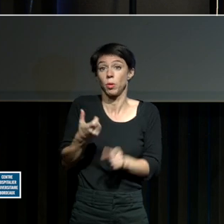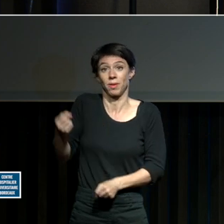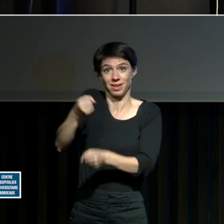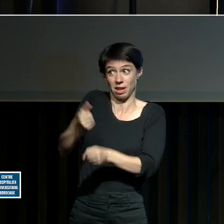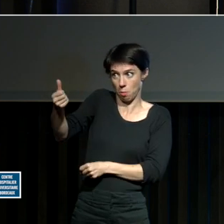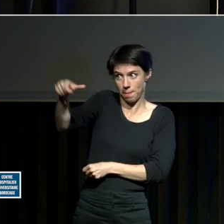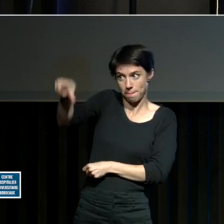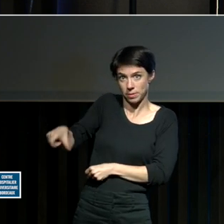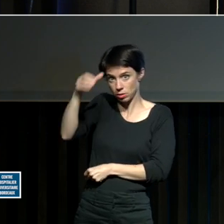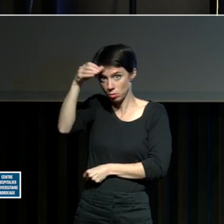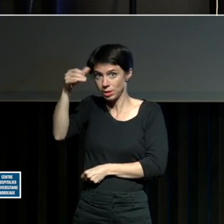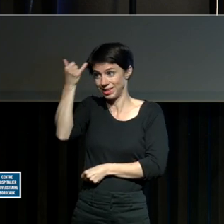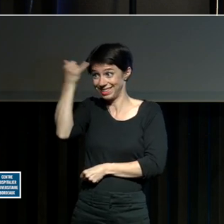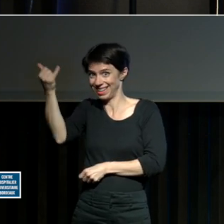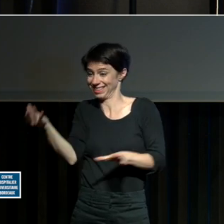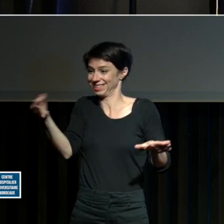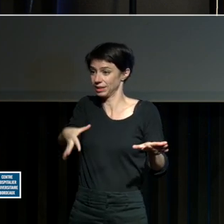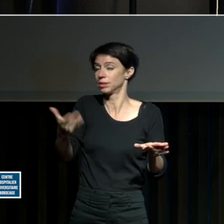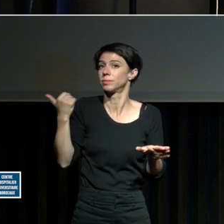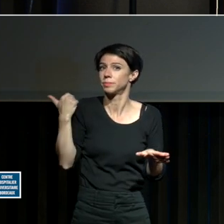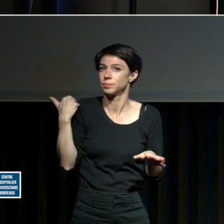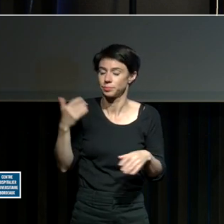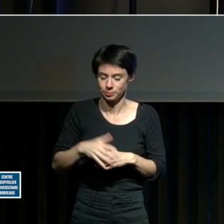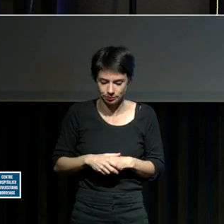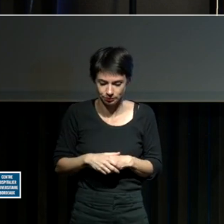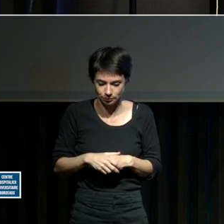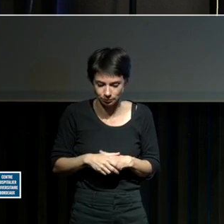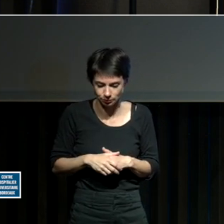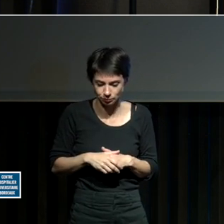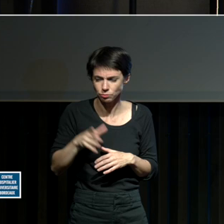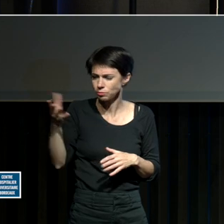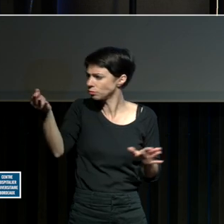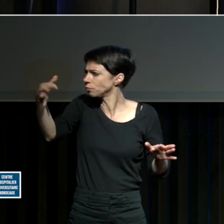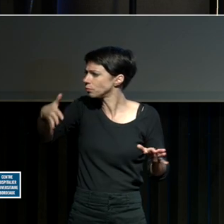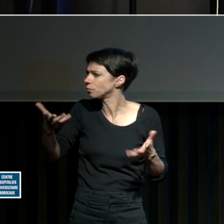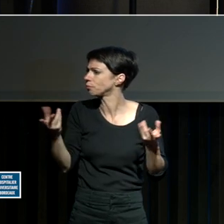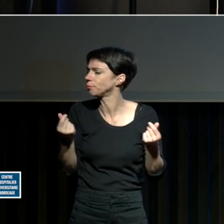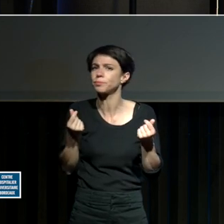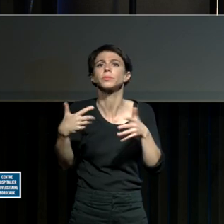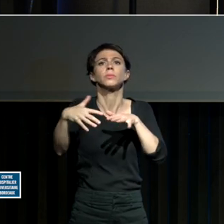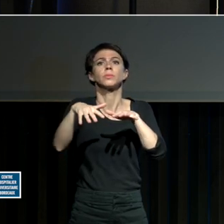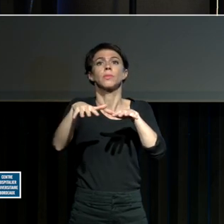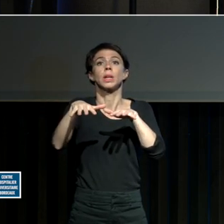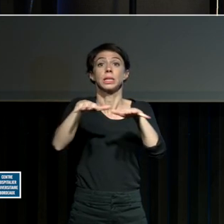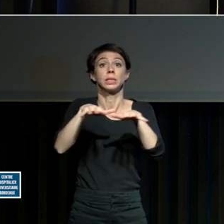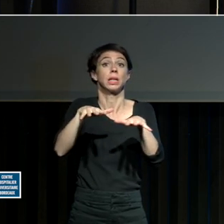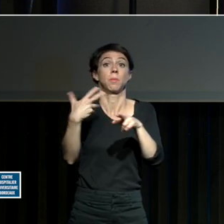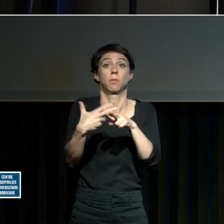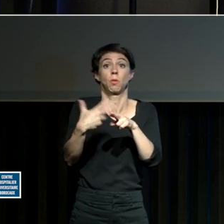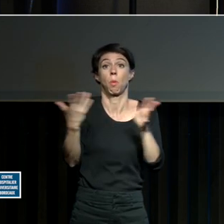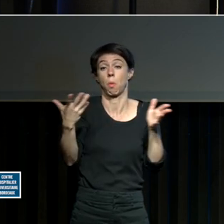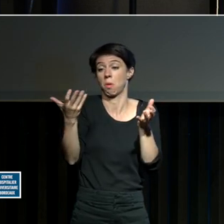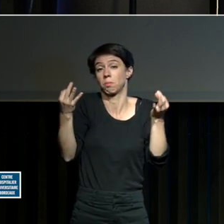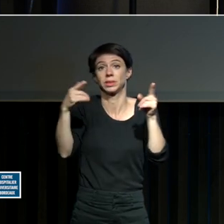dans les jeux en ligne des systèmes de boîtes à butins